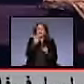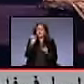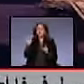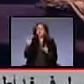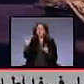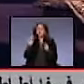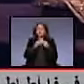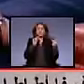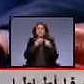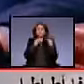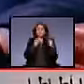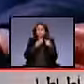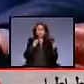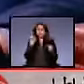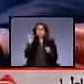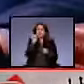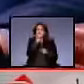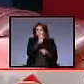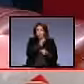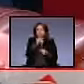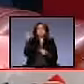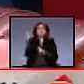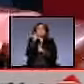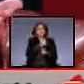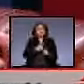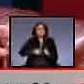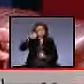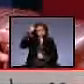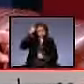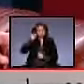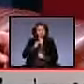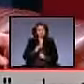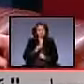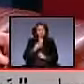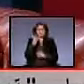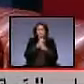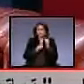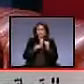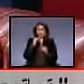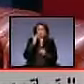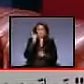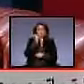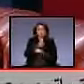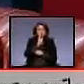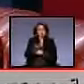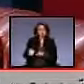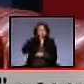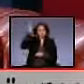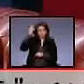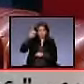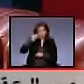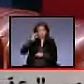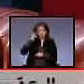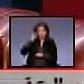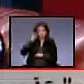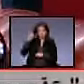التفاصيل عشان نشتغل مساعد مع شريف عرفات. طبعا وابن الاستاذ الكبير الاستاذ وحيد حامد وطول الوقت في